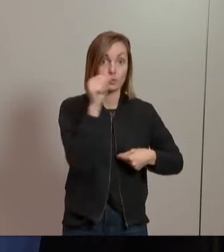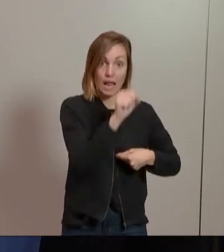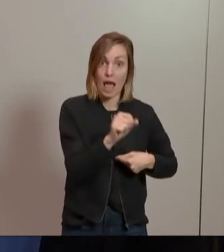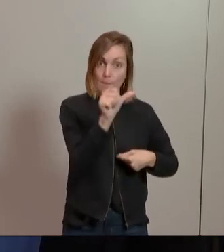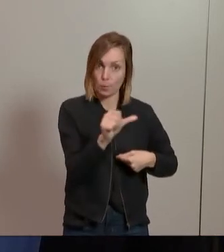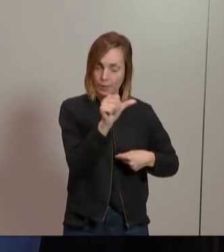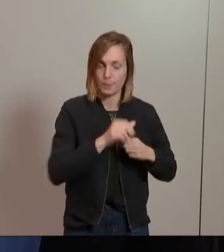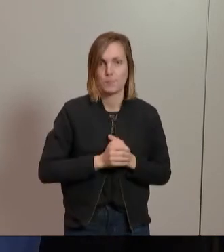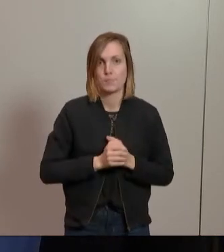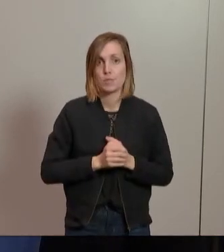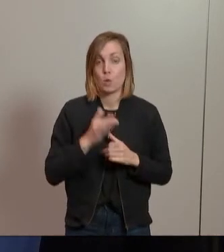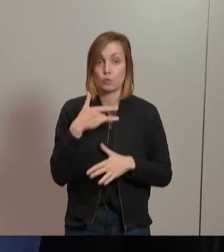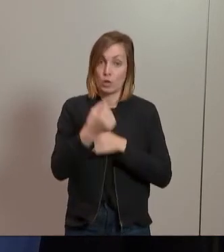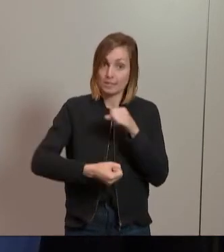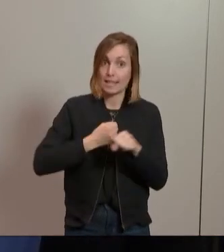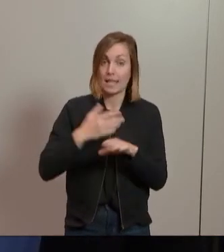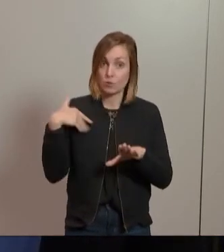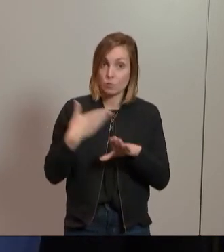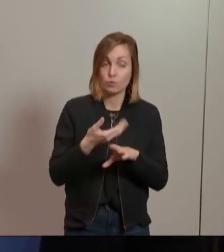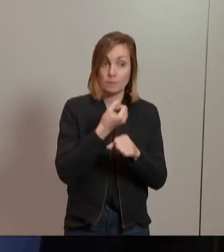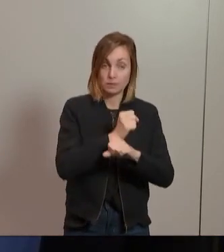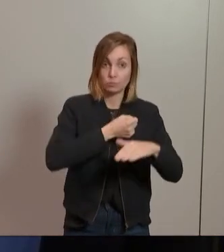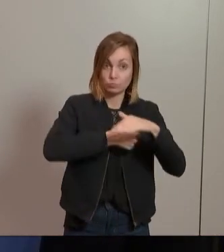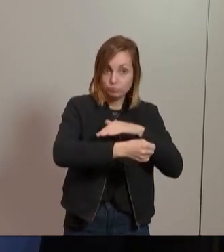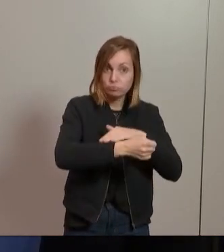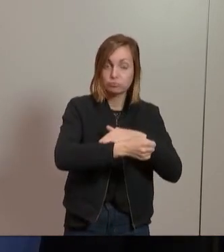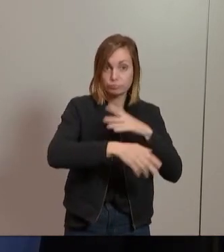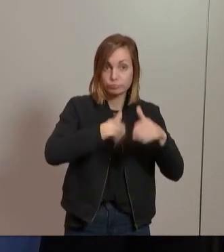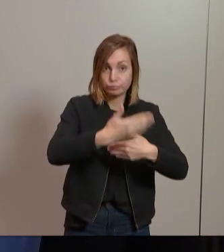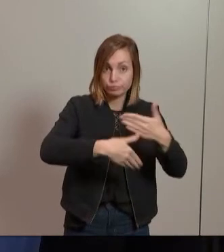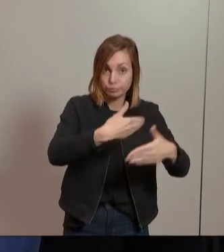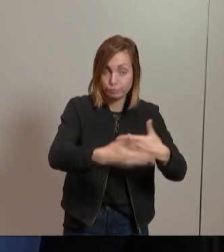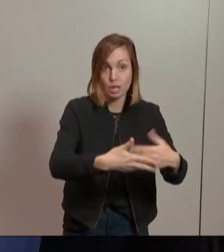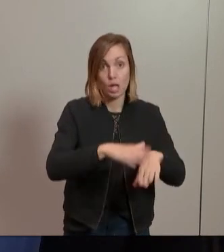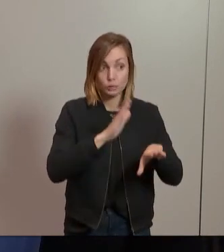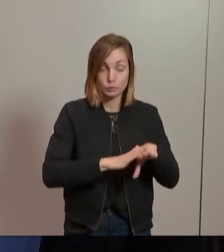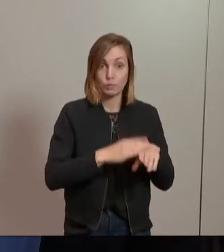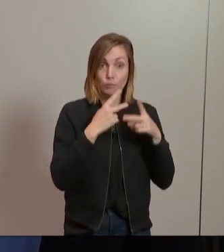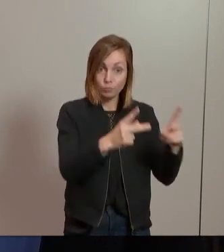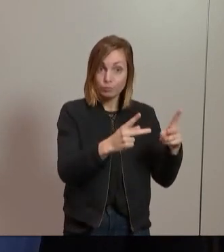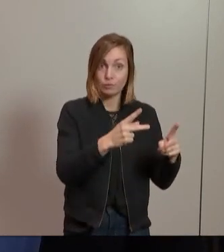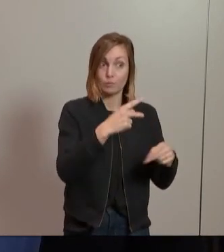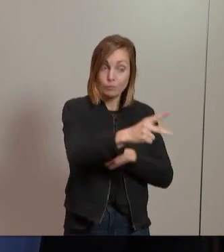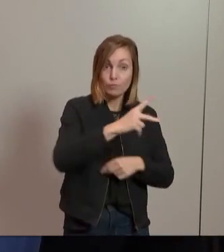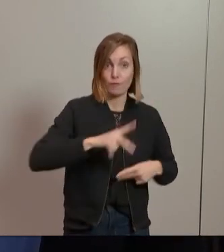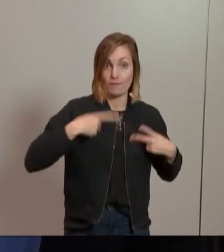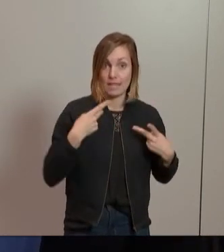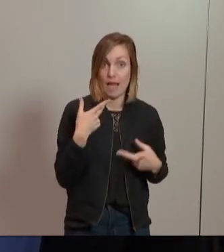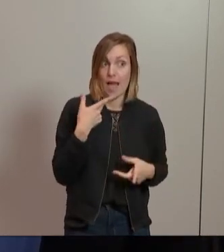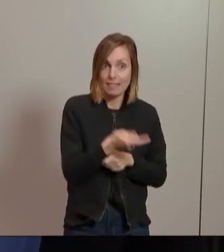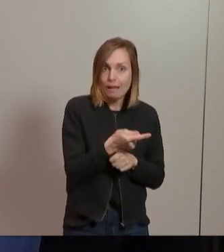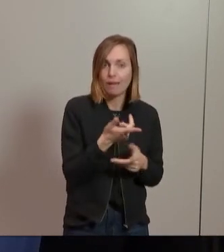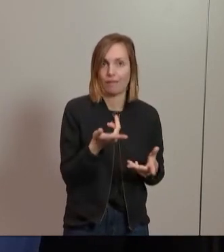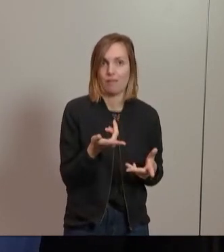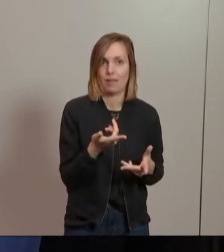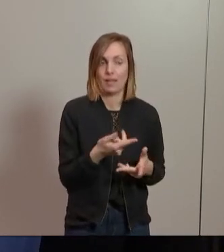Aujourd'hui, après des années d'emprisonnement arbitraire, c'est la vie privée de Salah Hamouri qui est attaquée, avec